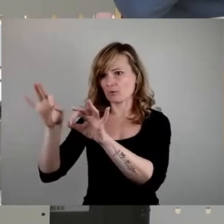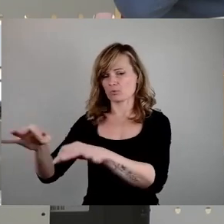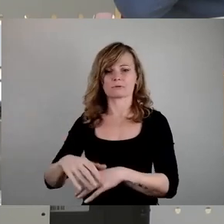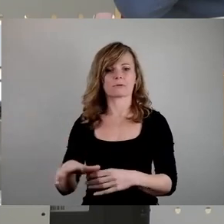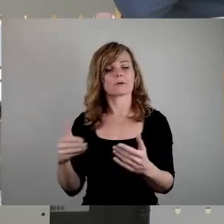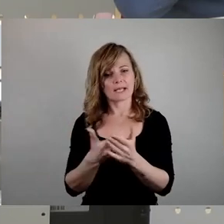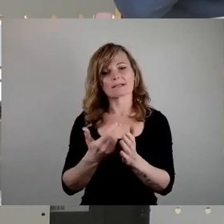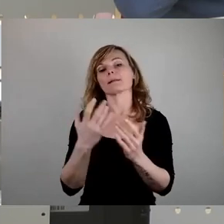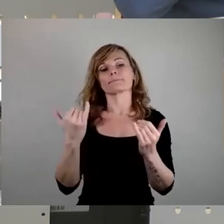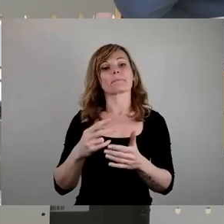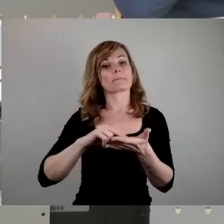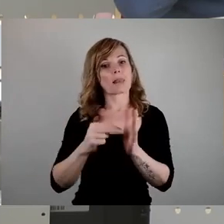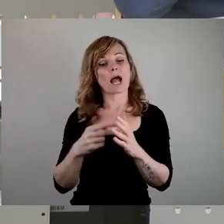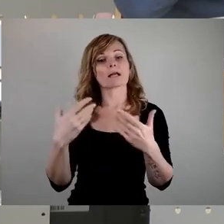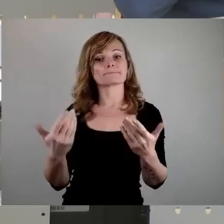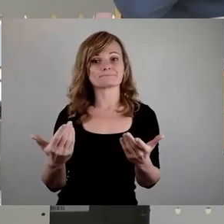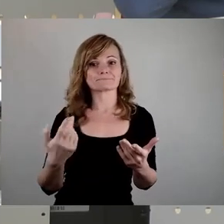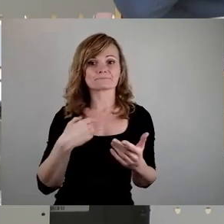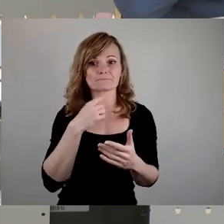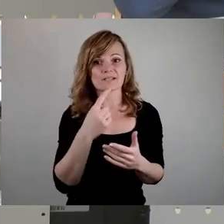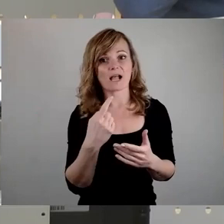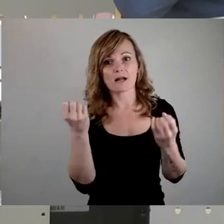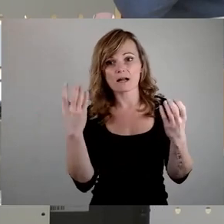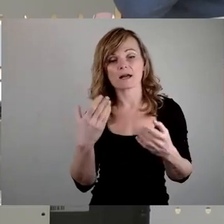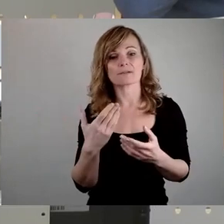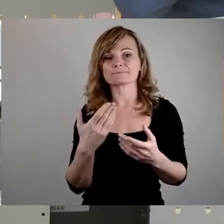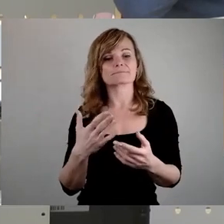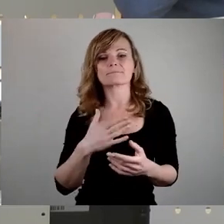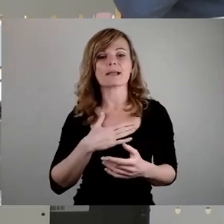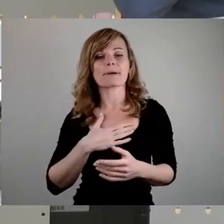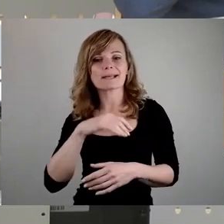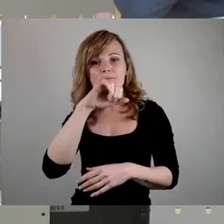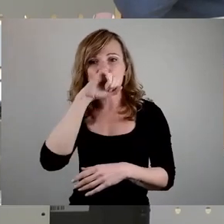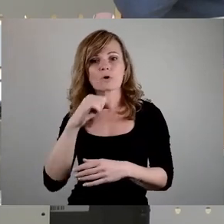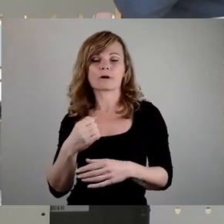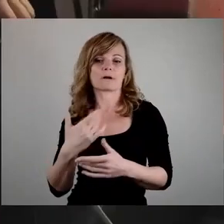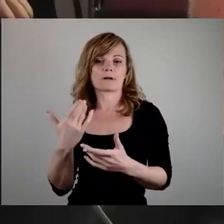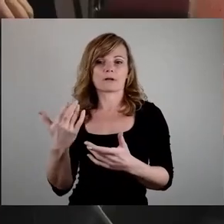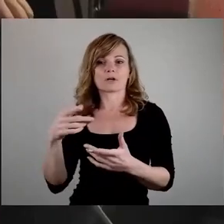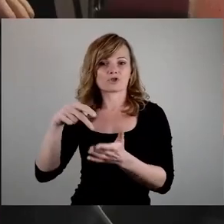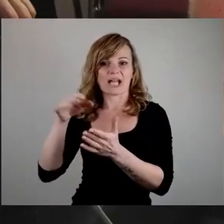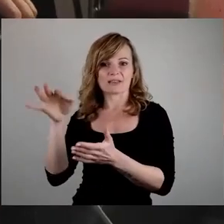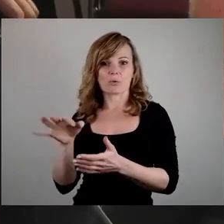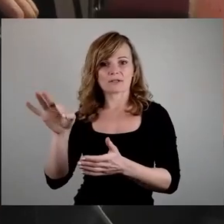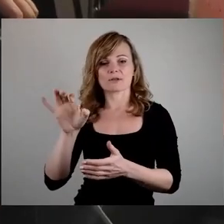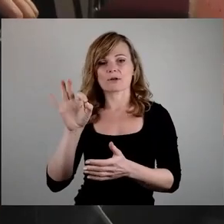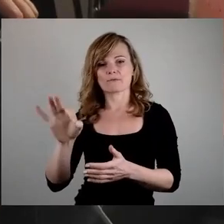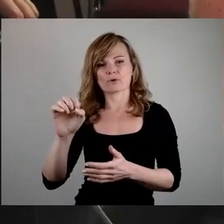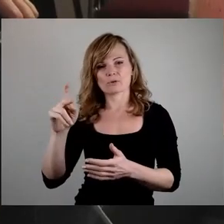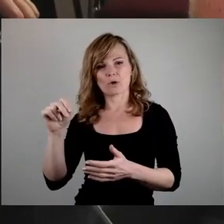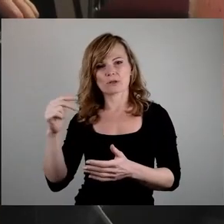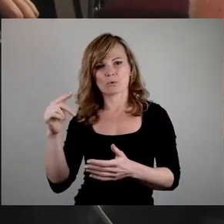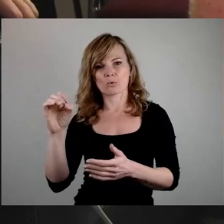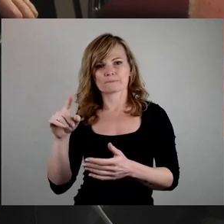was jetzt geplant ist, ich sage es ganz deutlich, es ist nie mein Lieblingsstandort für den Skonto. Na, wir haben dahinter auch ein relativ